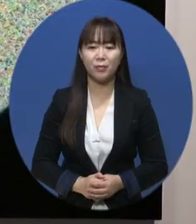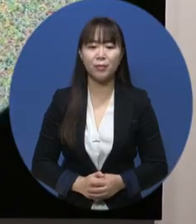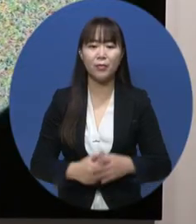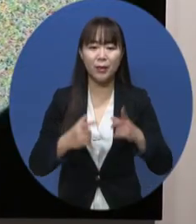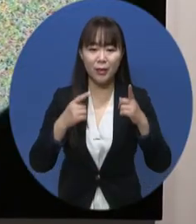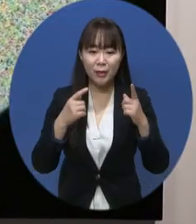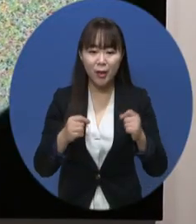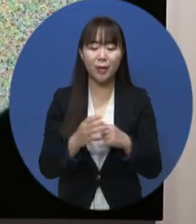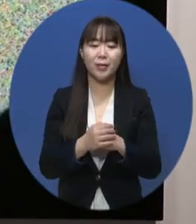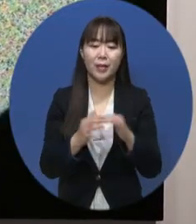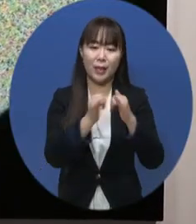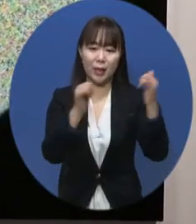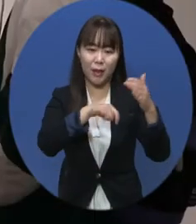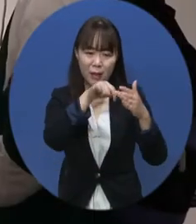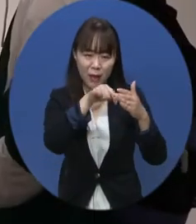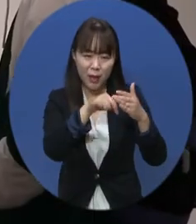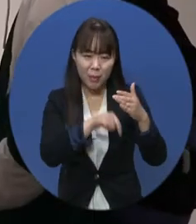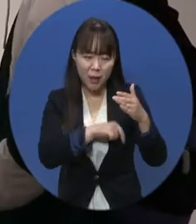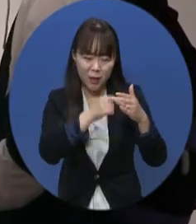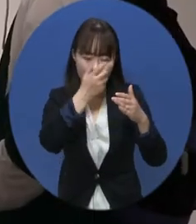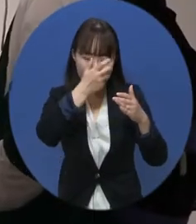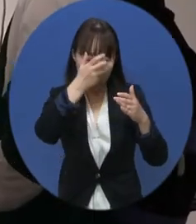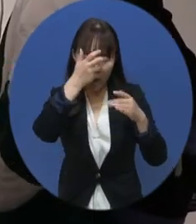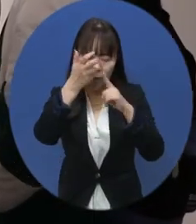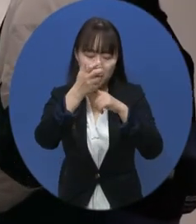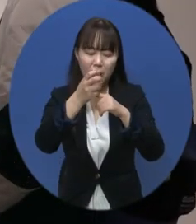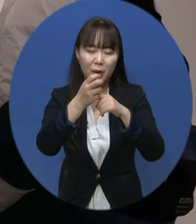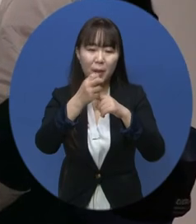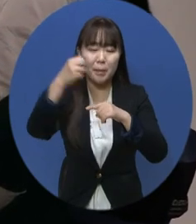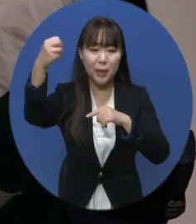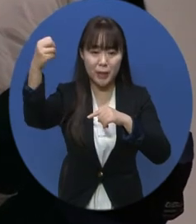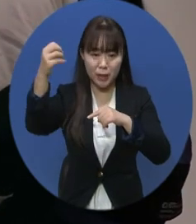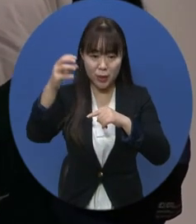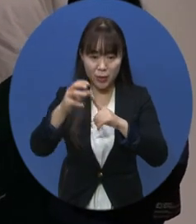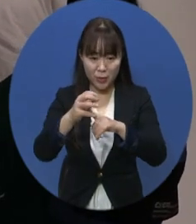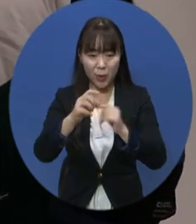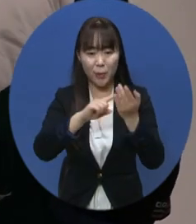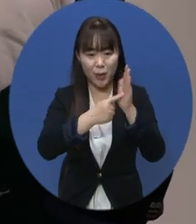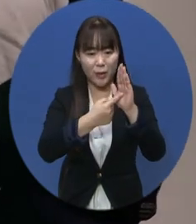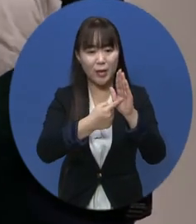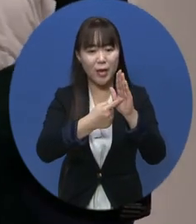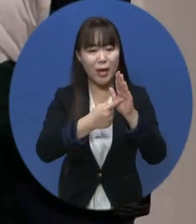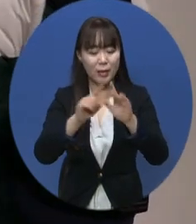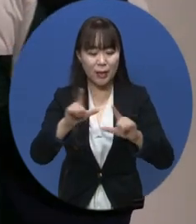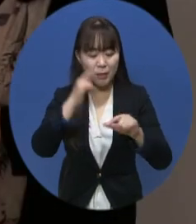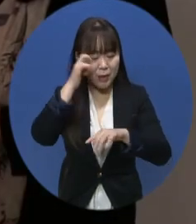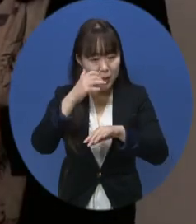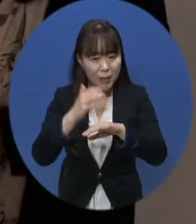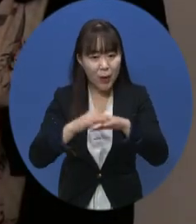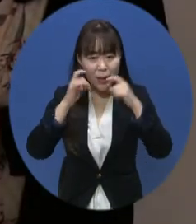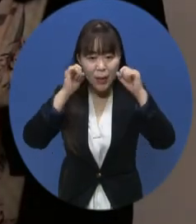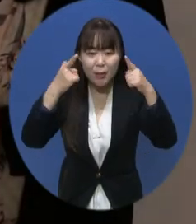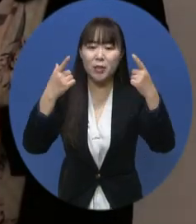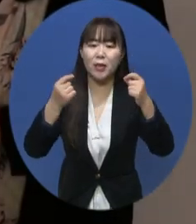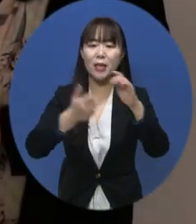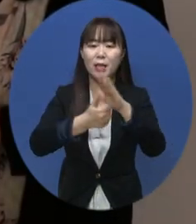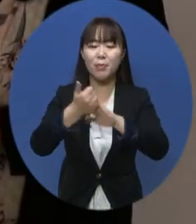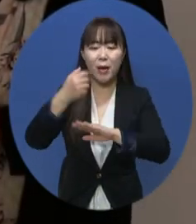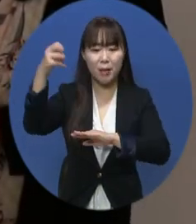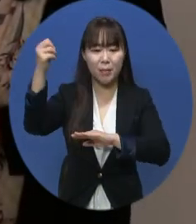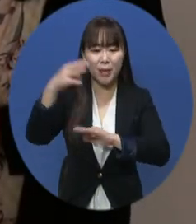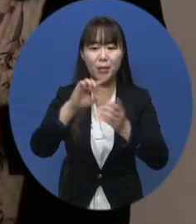이처럼 작가는 인간 내면의 영혼을 빛으로 표현해 삶의 지혜와 깨달음 등 희망의 빛을